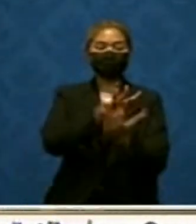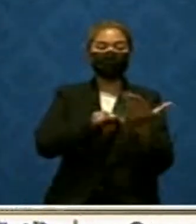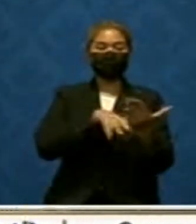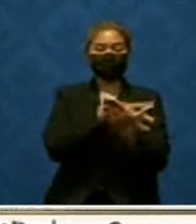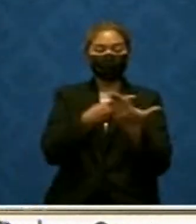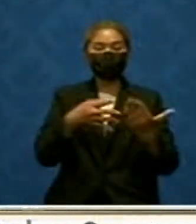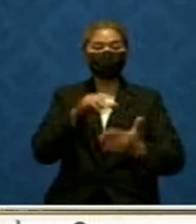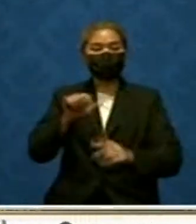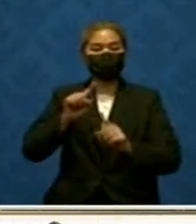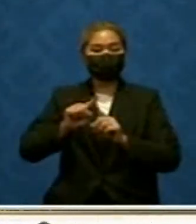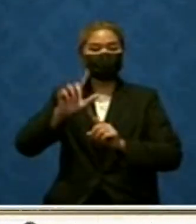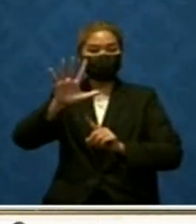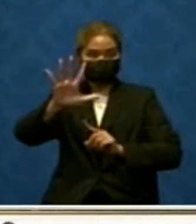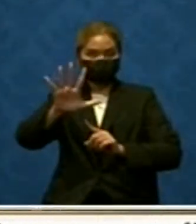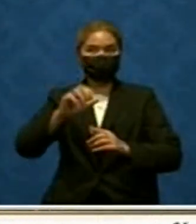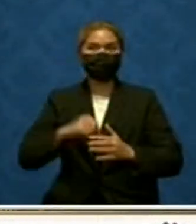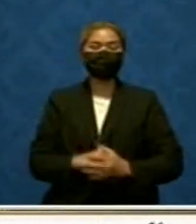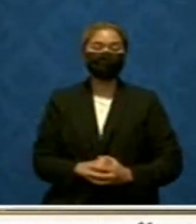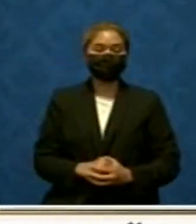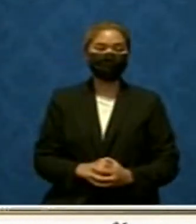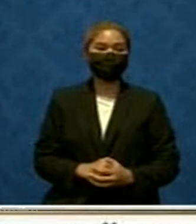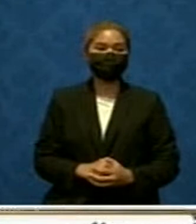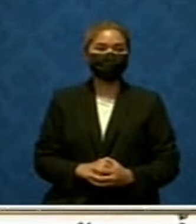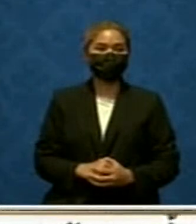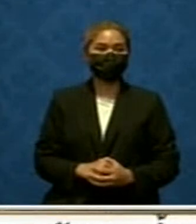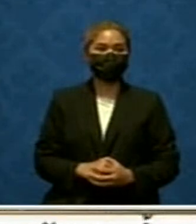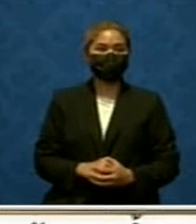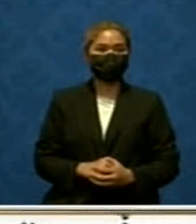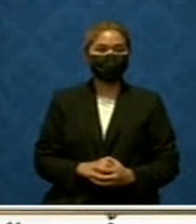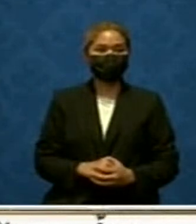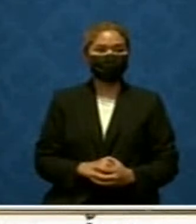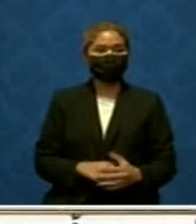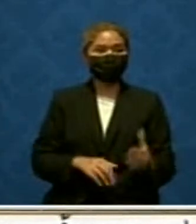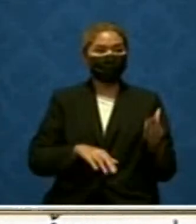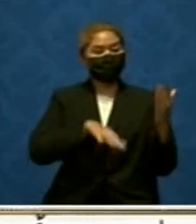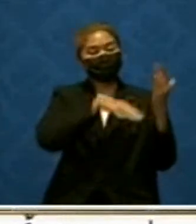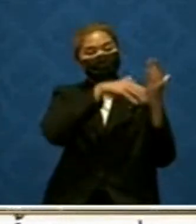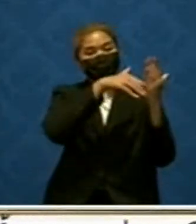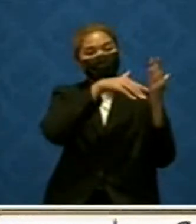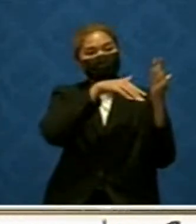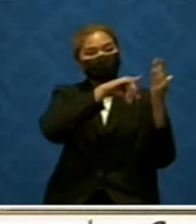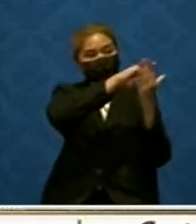laptop ขายัตนไปต่ายจงหตนư Essentialist insight จะ ort